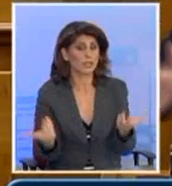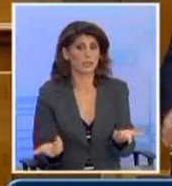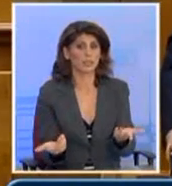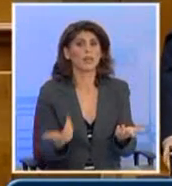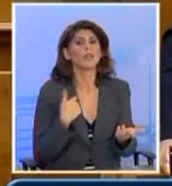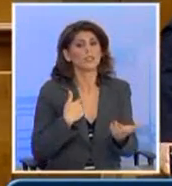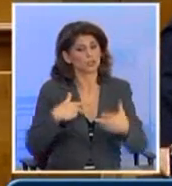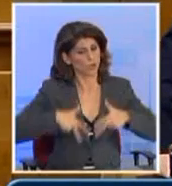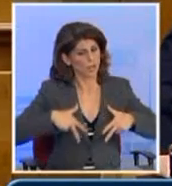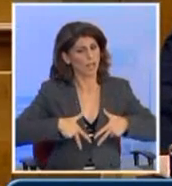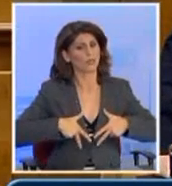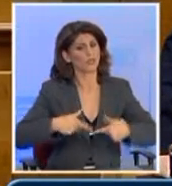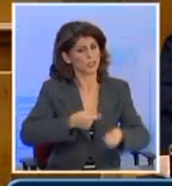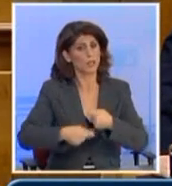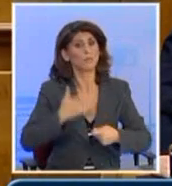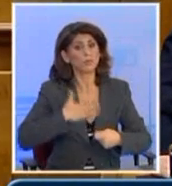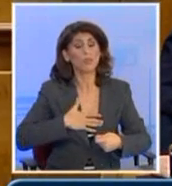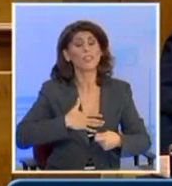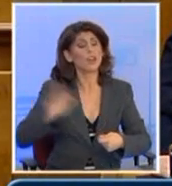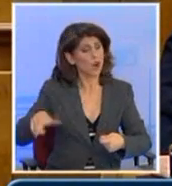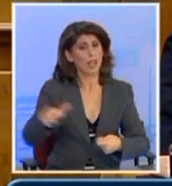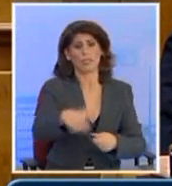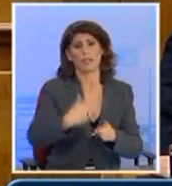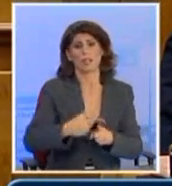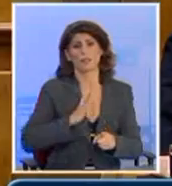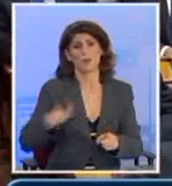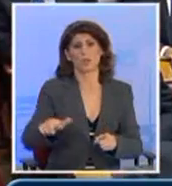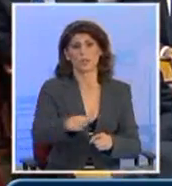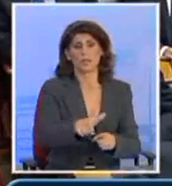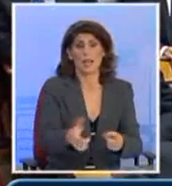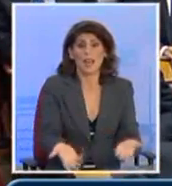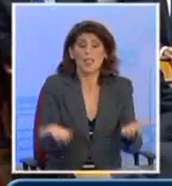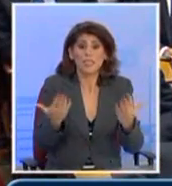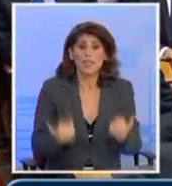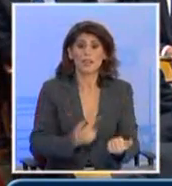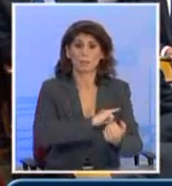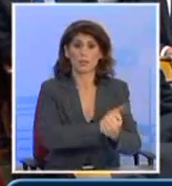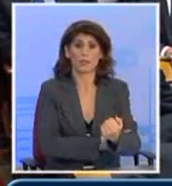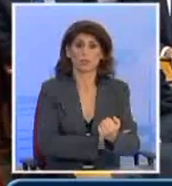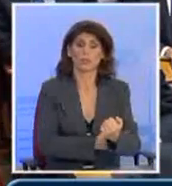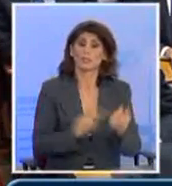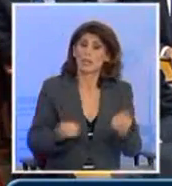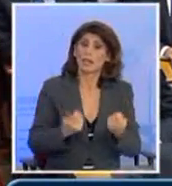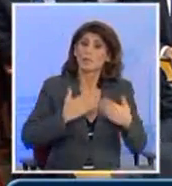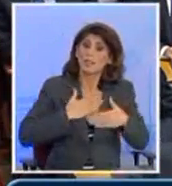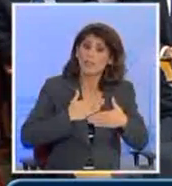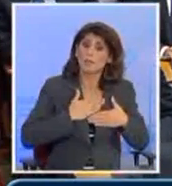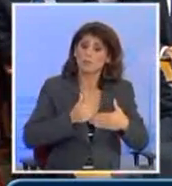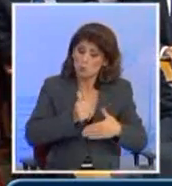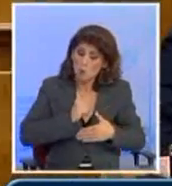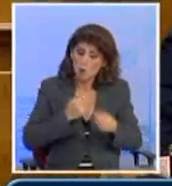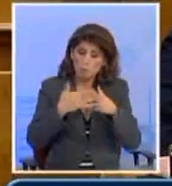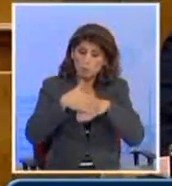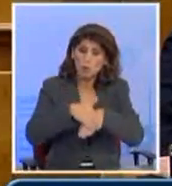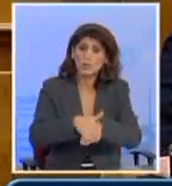τις θέλει όλος ο κόσμος, τις θέλει κάθε Έλληνας πολίτης. Αλλά δεν είχαμε τη δυνατότητα να κάνουμε τη δική μας προσαρμογή, γιατί